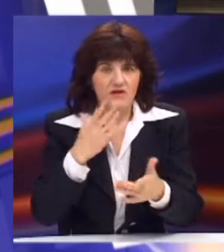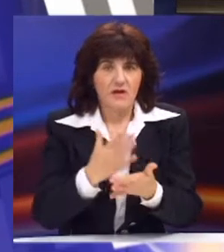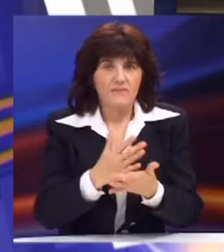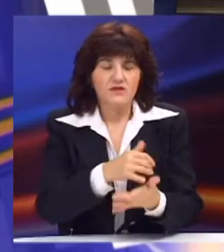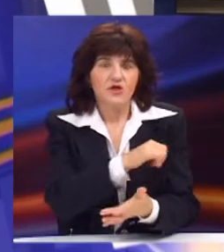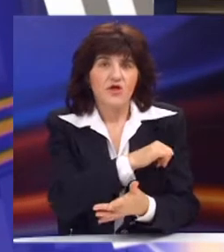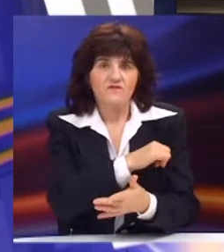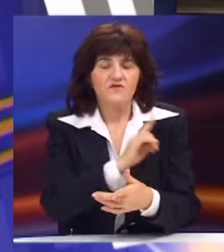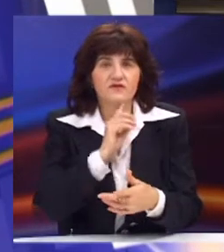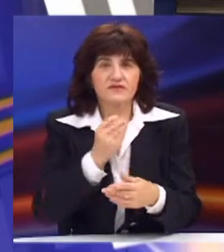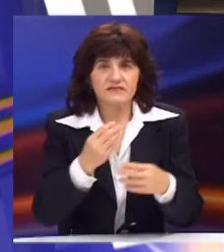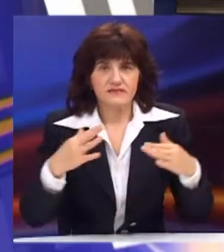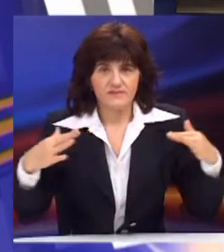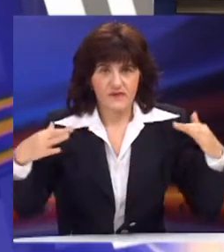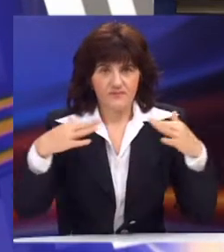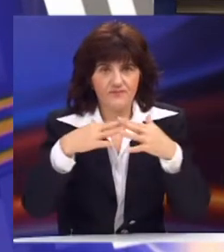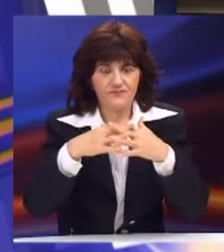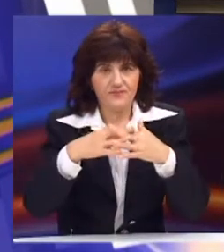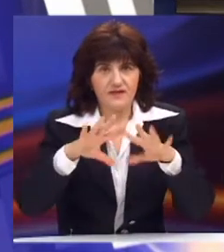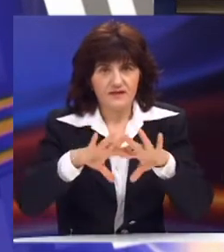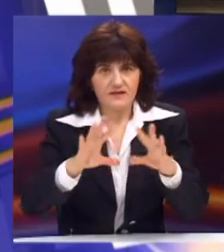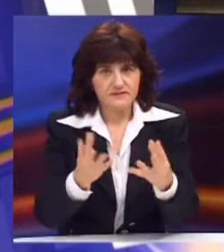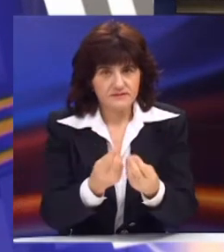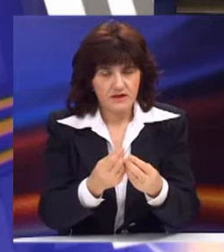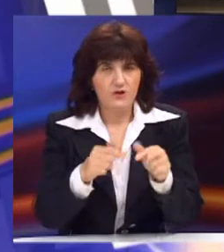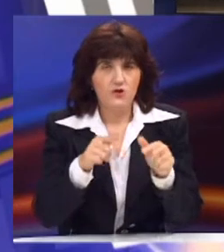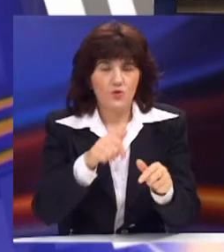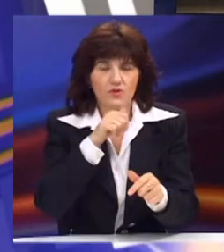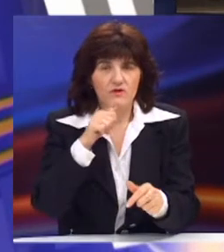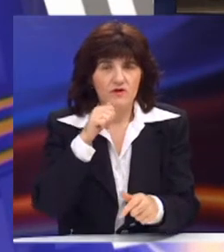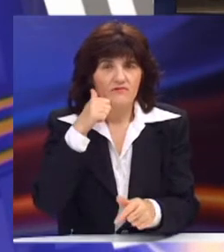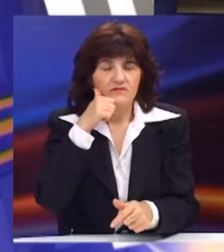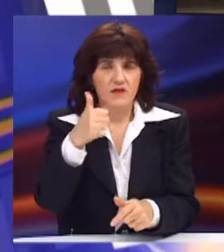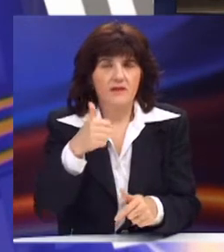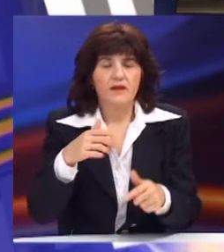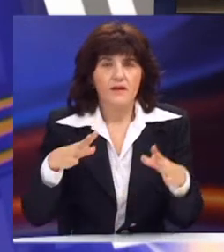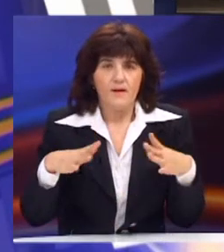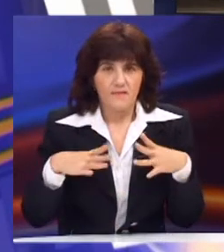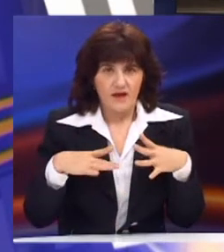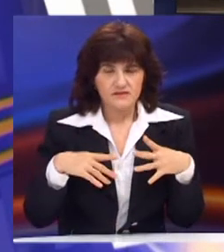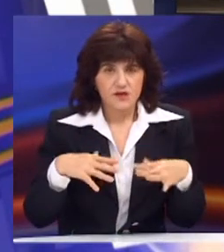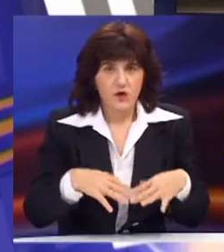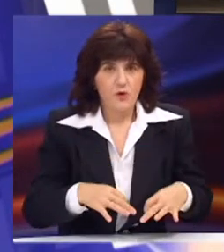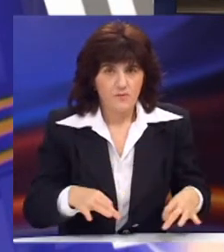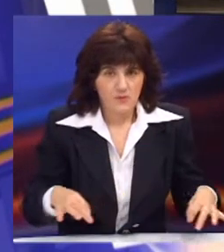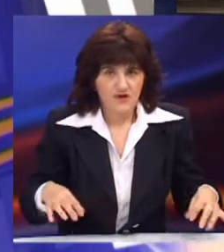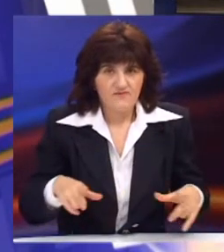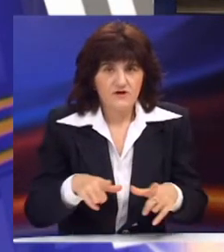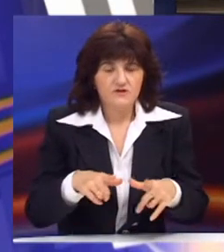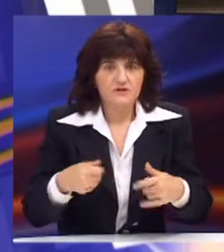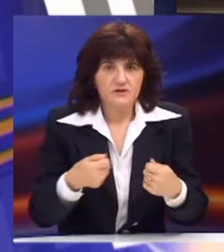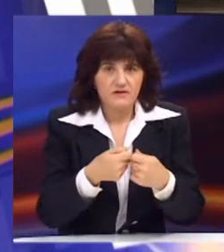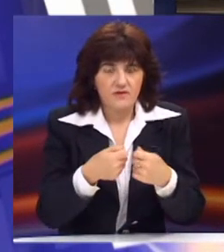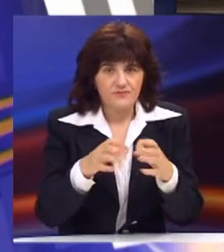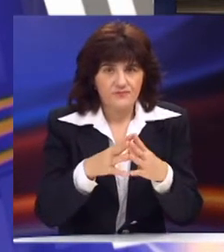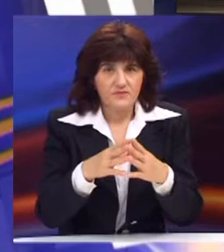prisajedinjenju Vojvodine Srbiji, a taj datum je praznik bunjevačke nacionalne manjine, Nikolić je rekao da Srbija prepoznaje Bunjevce